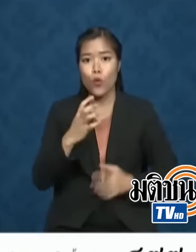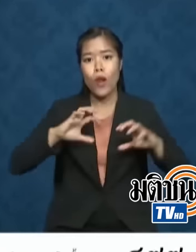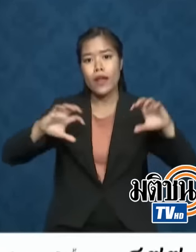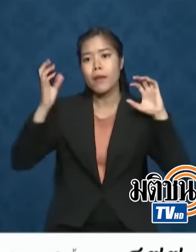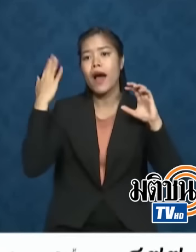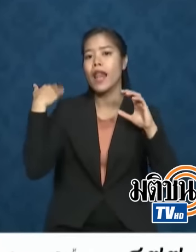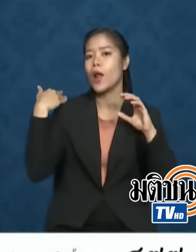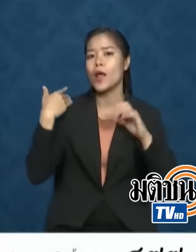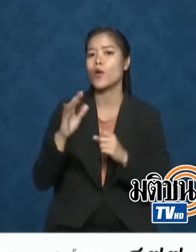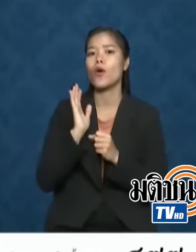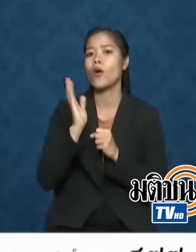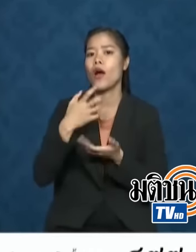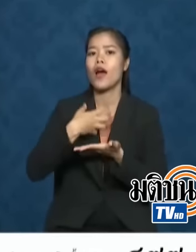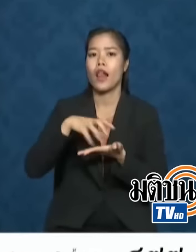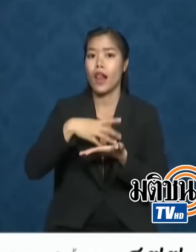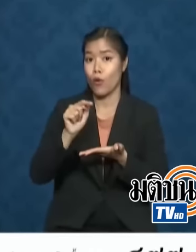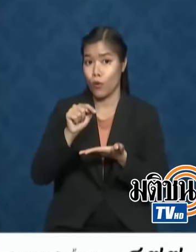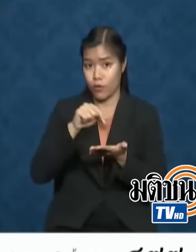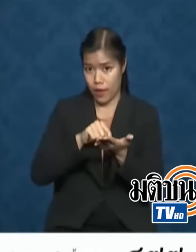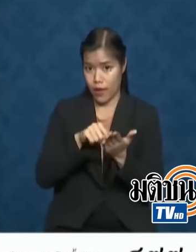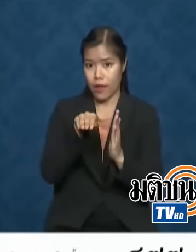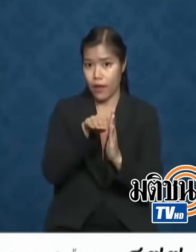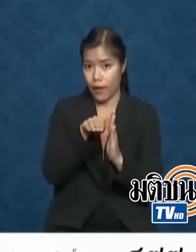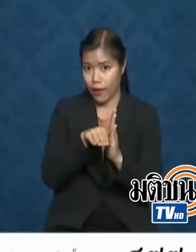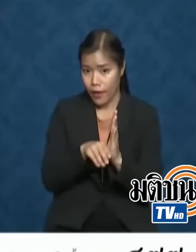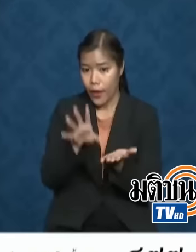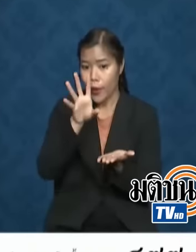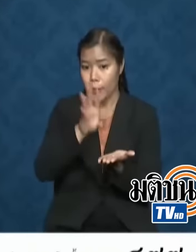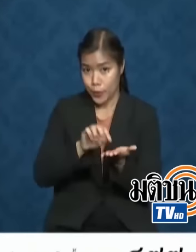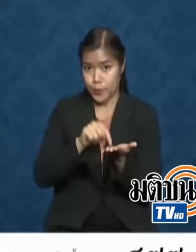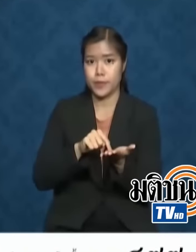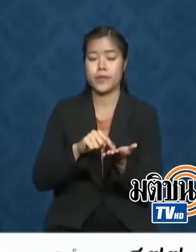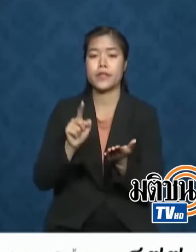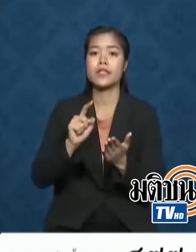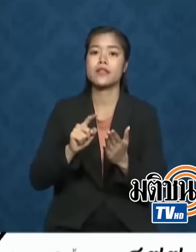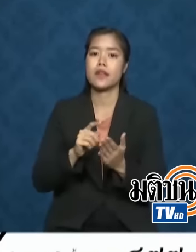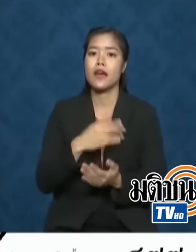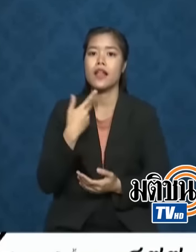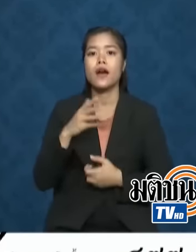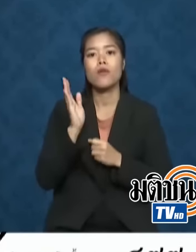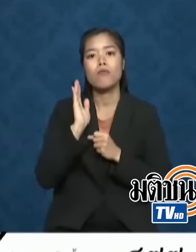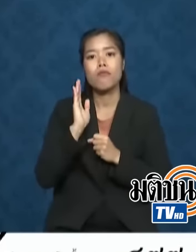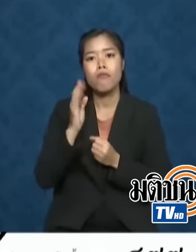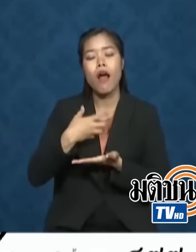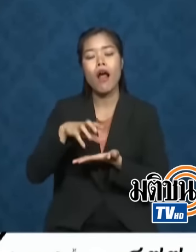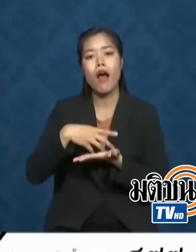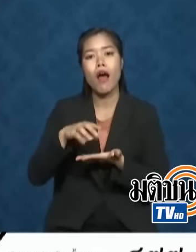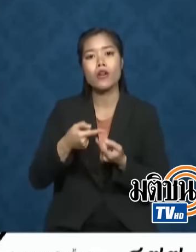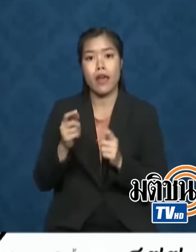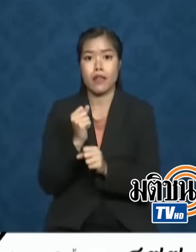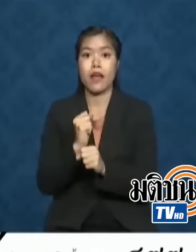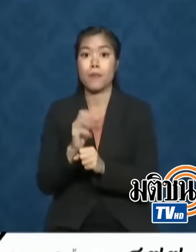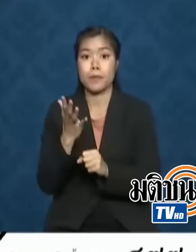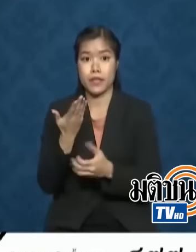ไว้มีอะไรบ้างที่มันอยู่ในนี้และมีอะไรบ้างที่พูดอย่างเดียวแต่ไม่ได้ทำเริ่มกัน